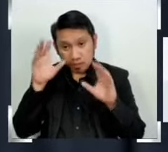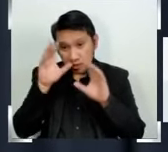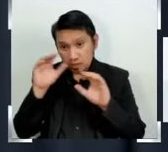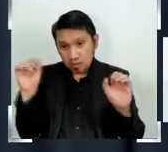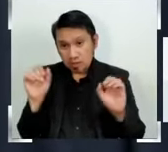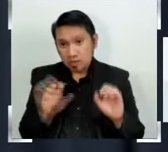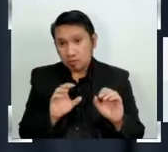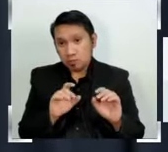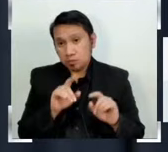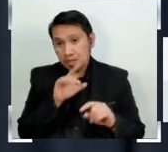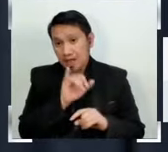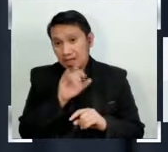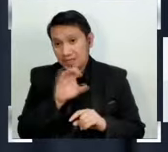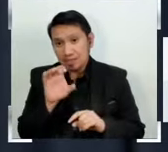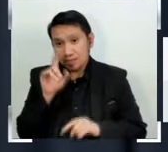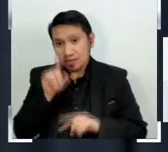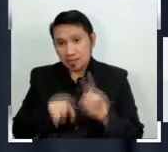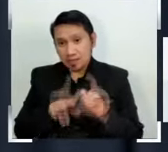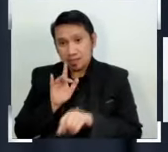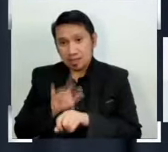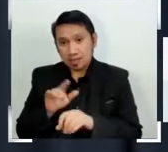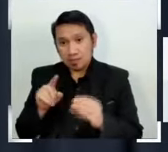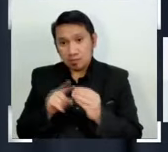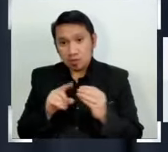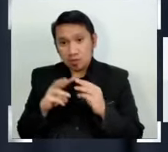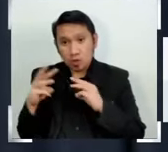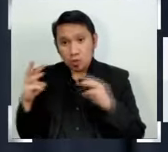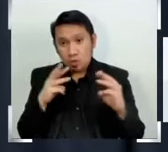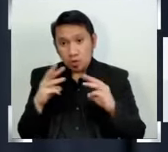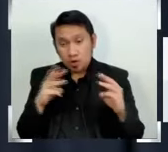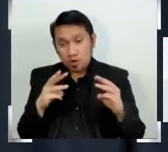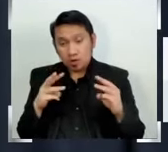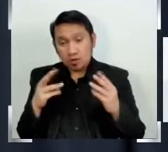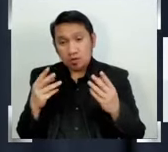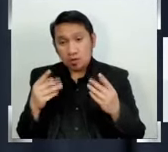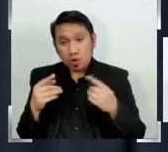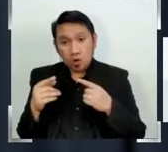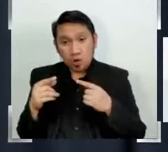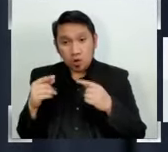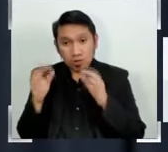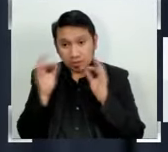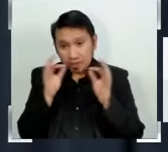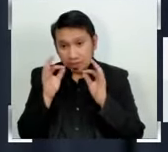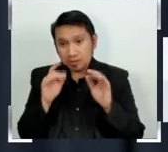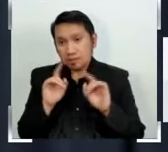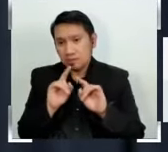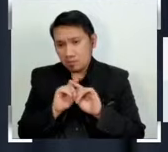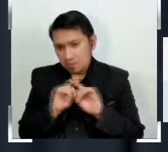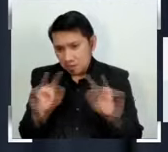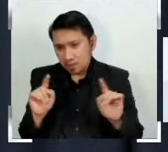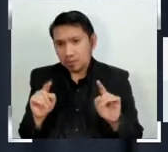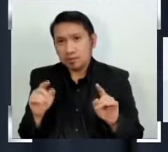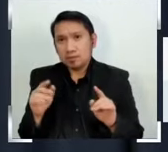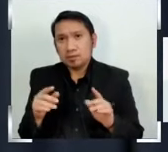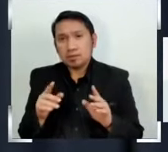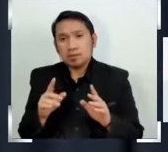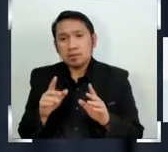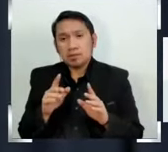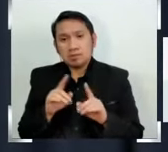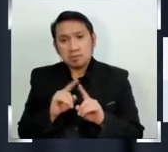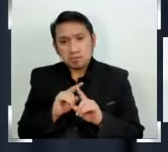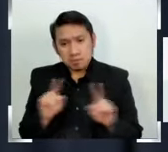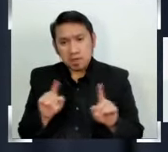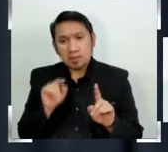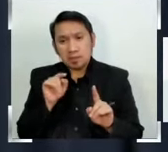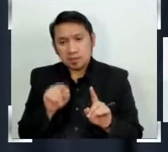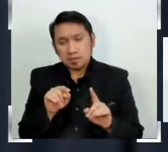sa war on drugs. Pero gaya ng nabanggit ko kanina, napakalaking at positibong senyales yung seryosong